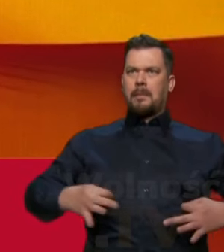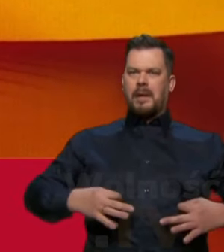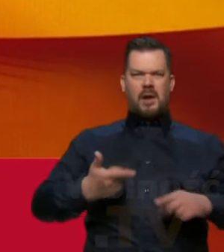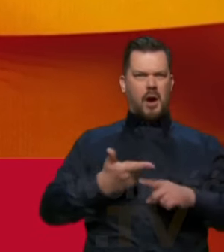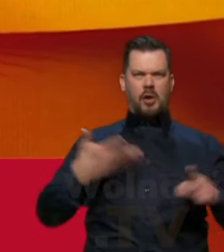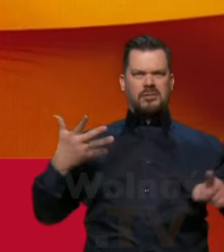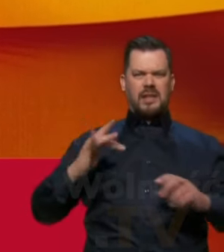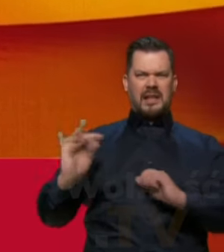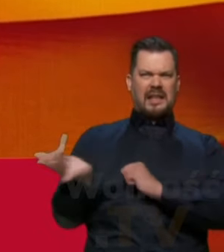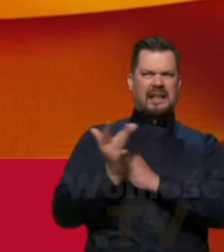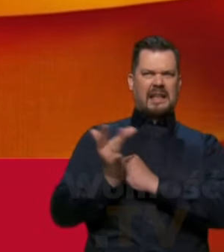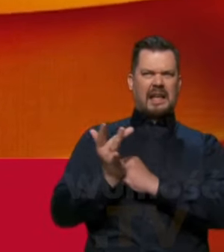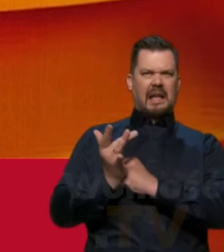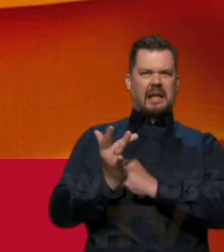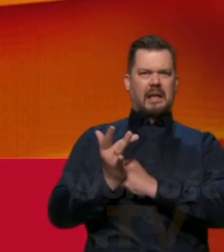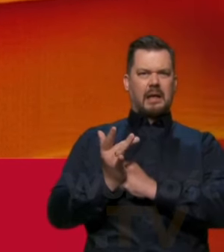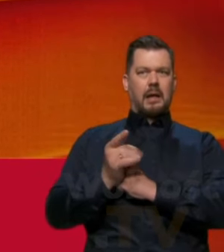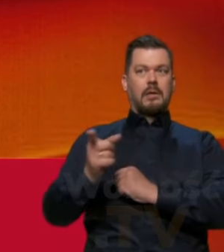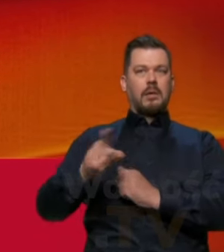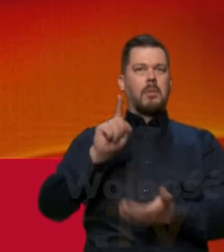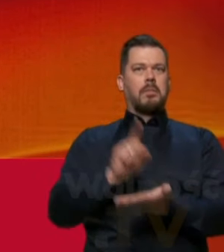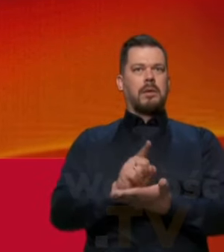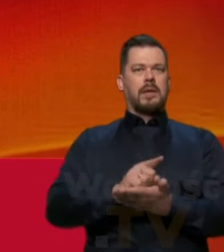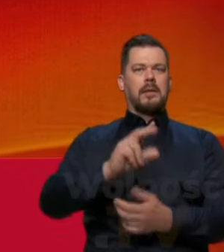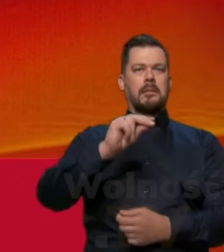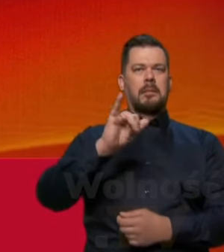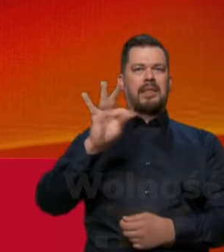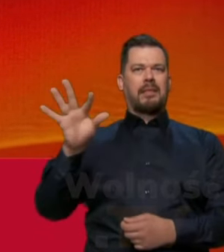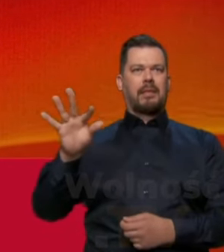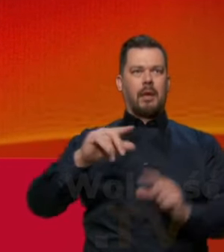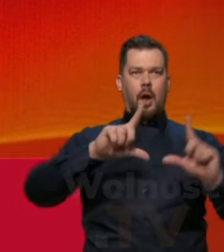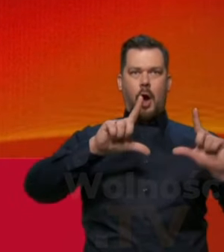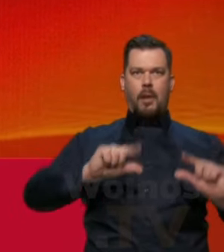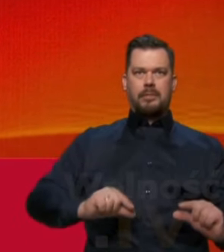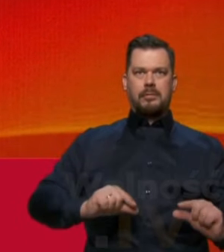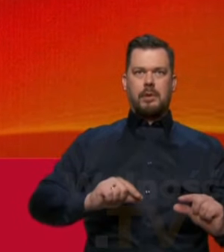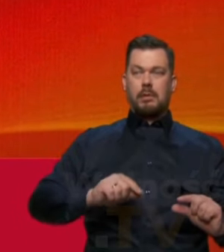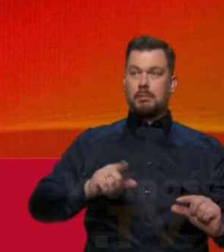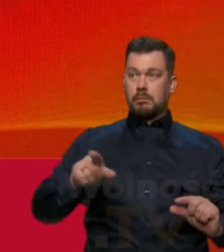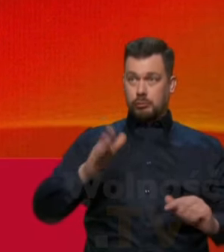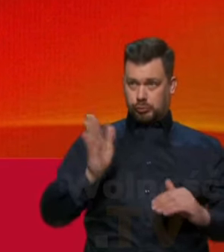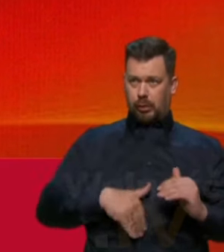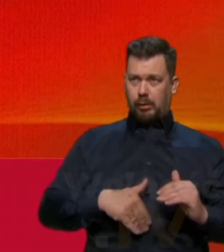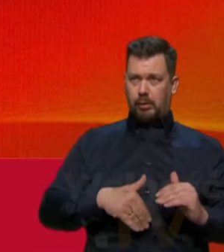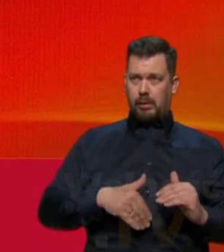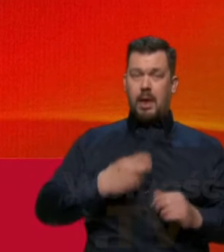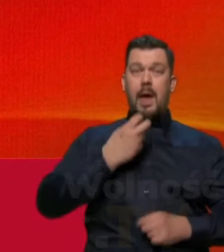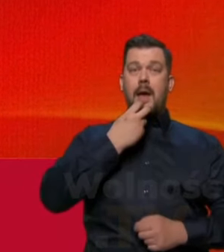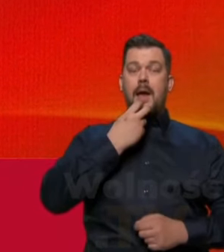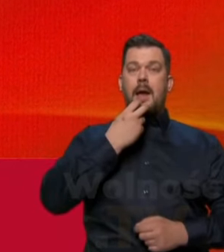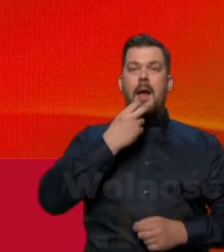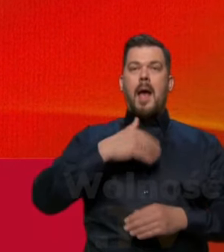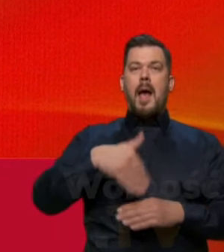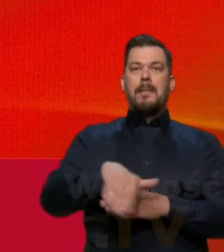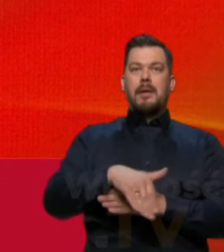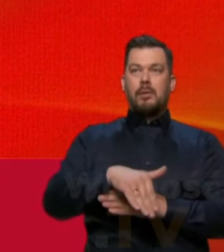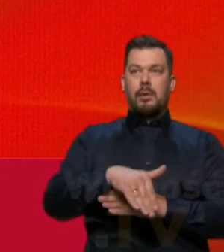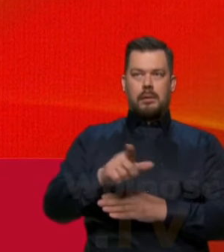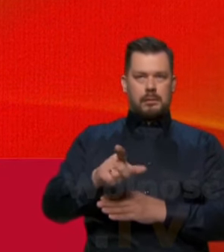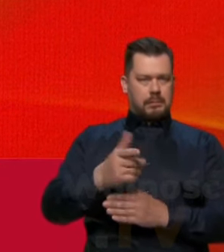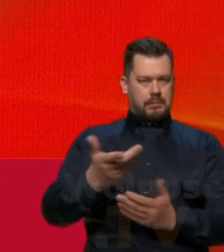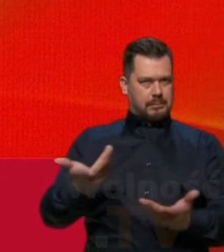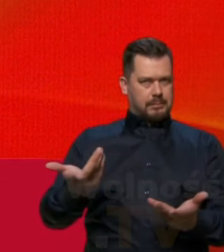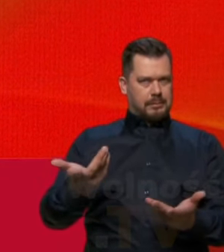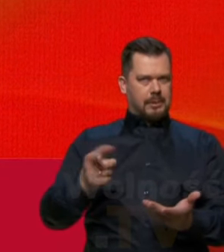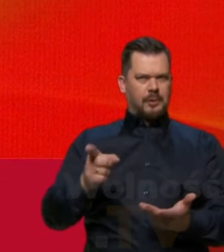ostro krytykuje obniżenie podatku PIT dla młodych i uwolnienie od podatku emerytur. Bo przecież te pieniądze z obniżek